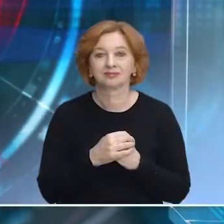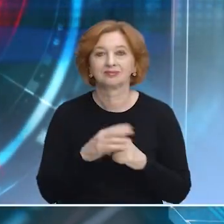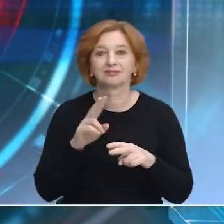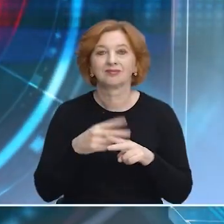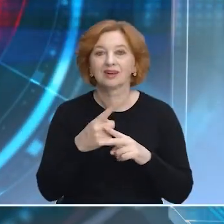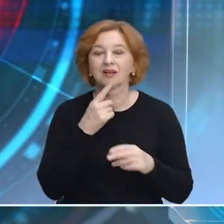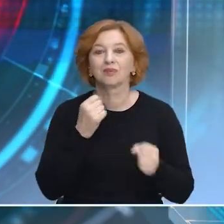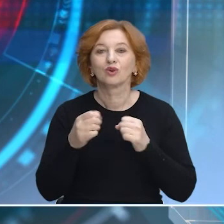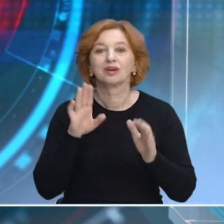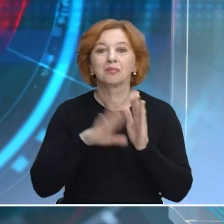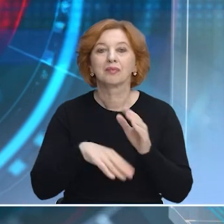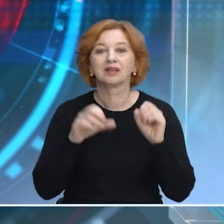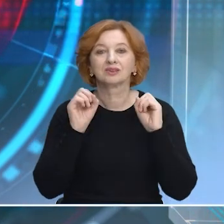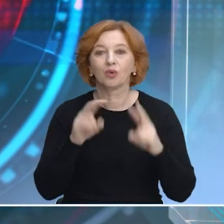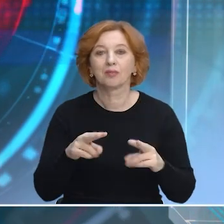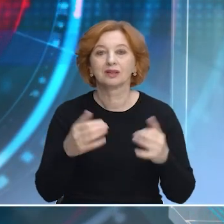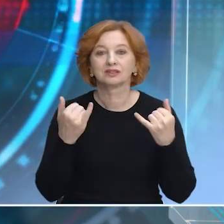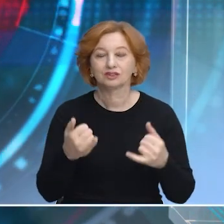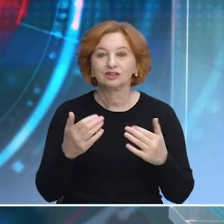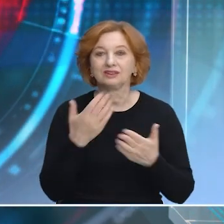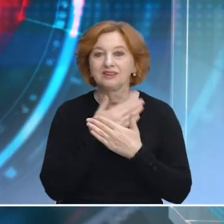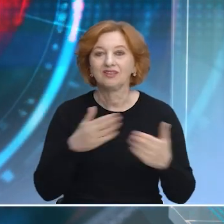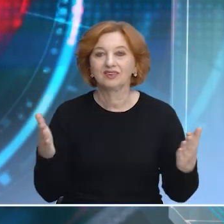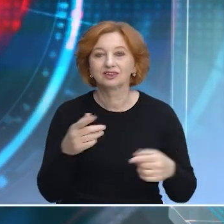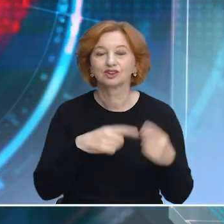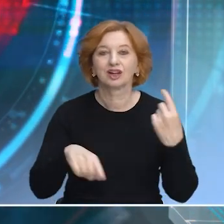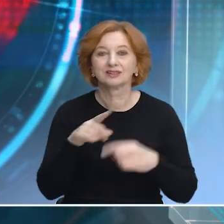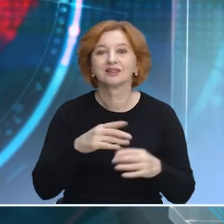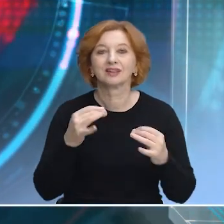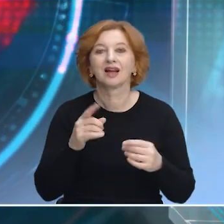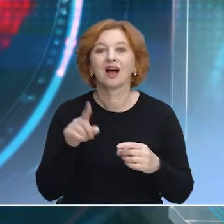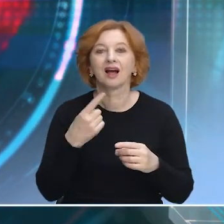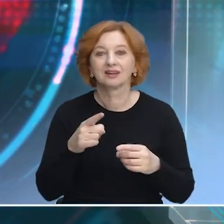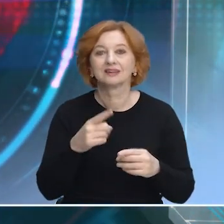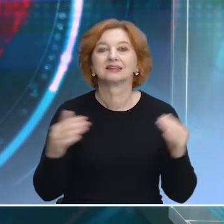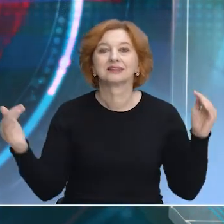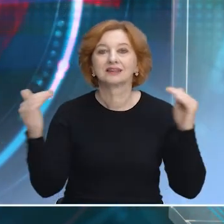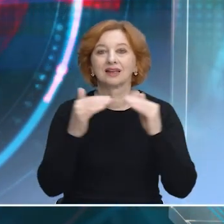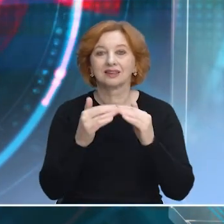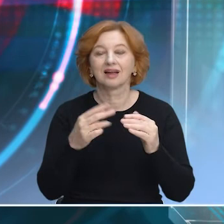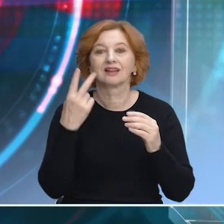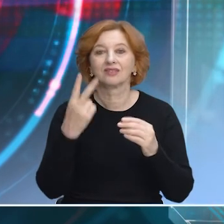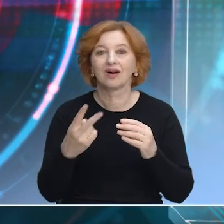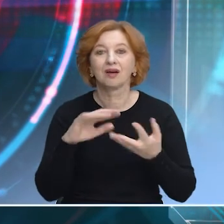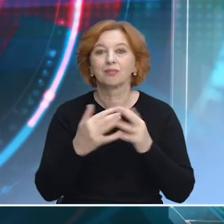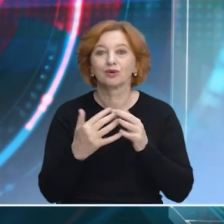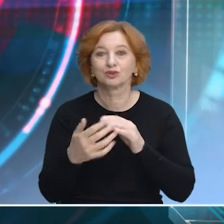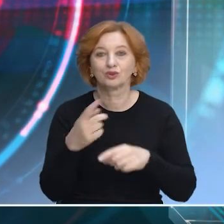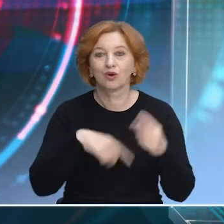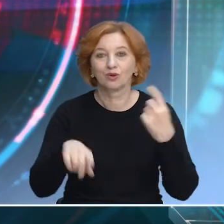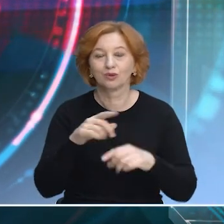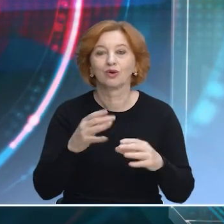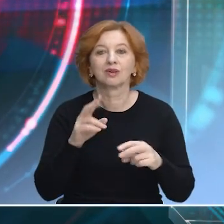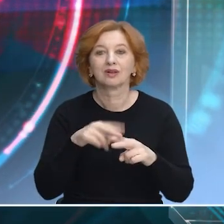Прочно и безопасно. В Донецке завершился ремонт подвесного моста, который соединяет два шахтерских поселка. Наш